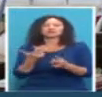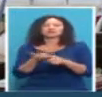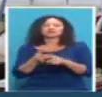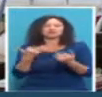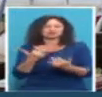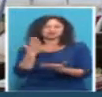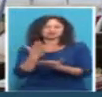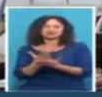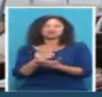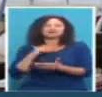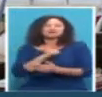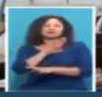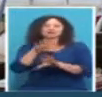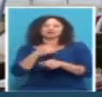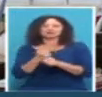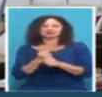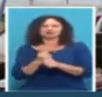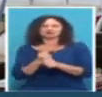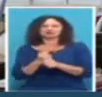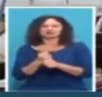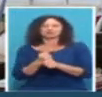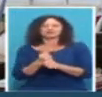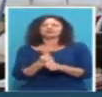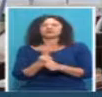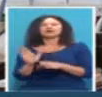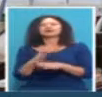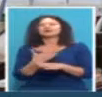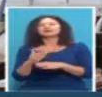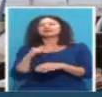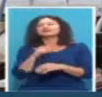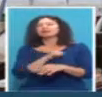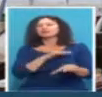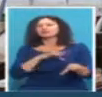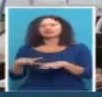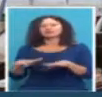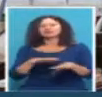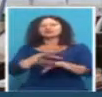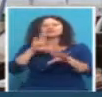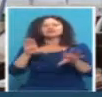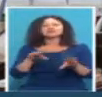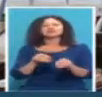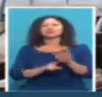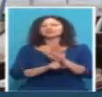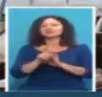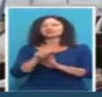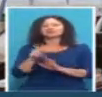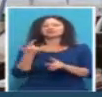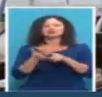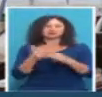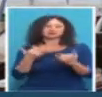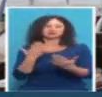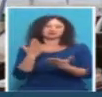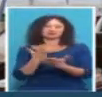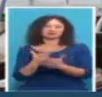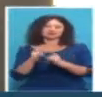присутствует. И мне повезло, что эти люди, в принципе, мной занимались. Они мне все азы, которые сейчас я умею, там, и все это